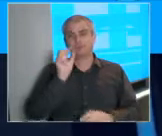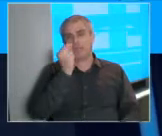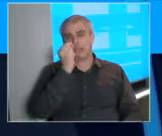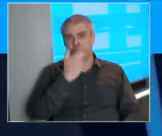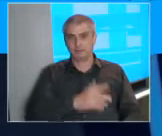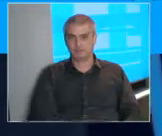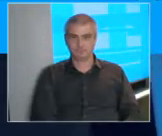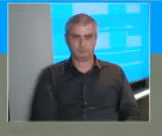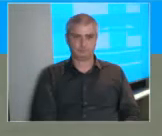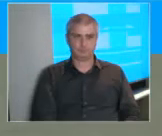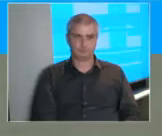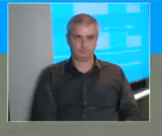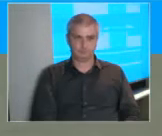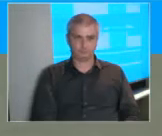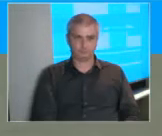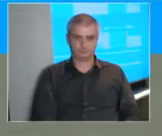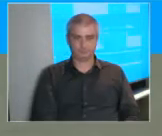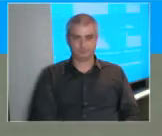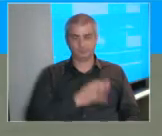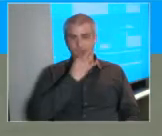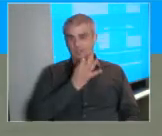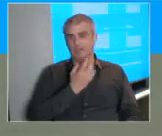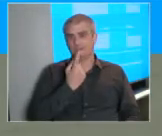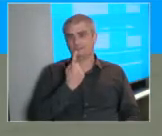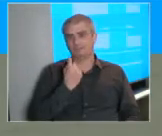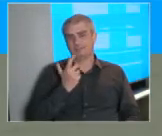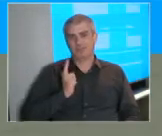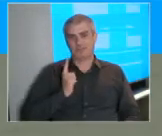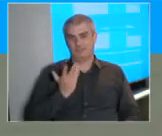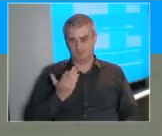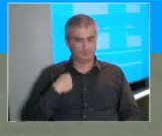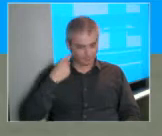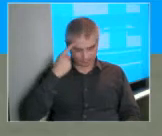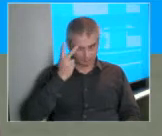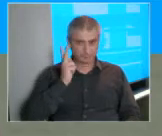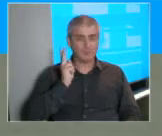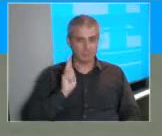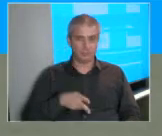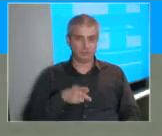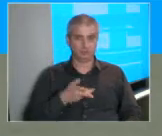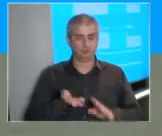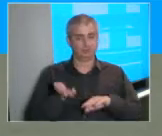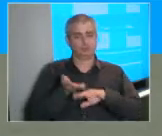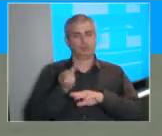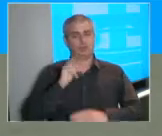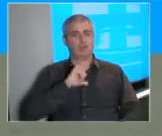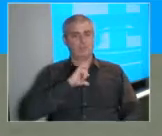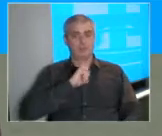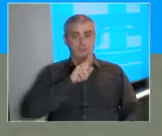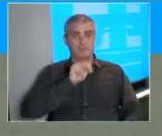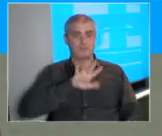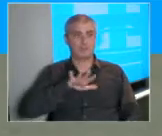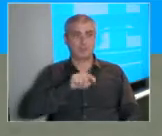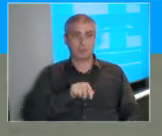בצד? אני חושב שתשמע, זו שאלה קצת סובייקטיבית, אבל בהחלט אני חושב שיש עלייה בעניין